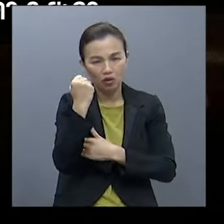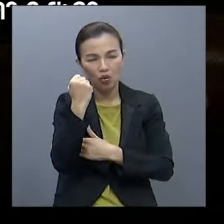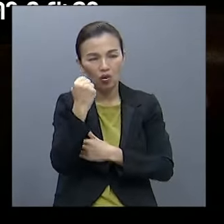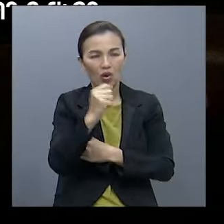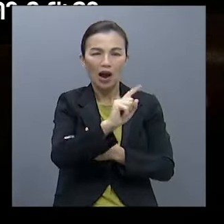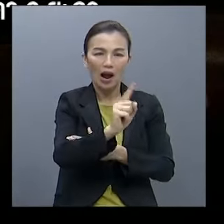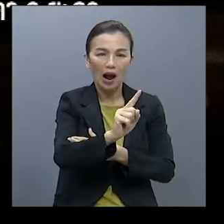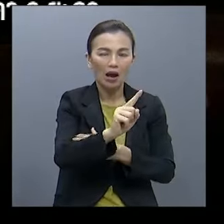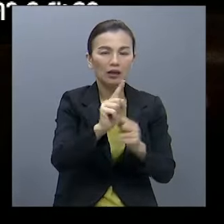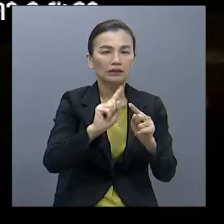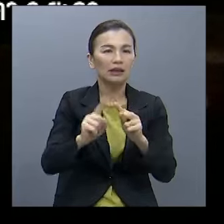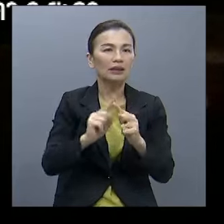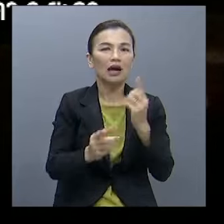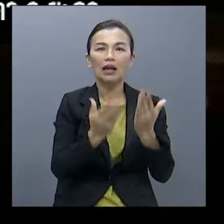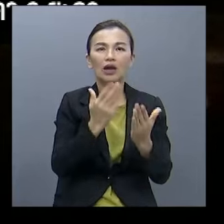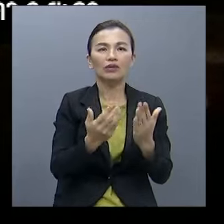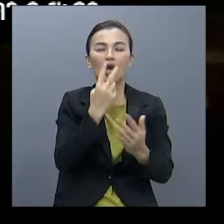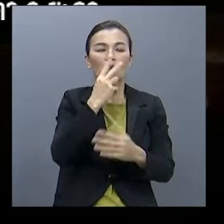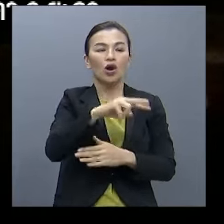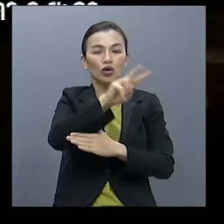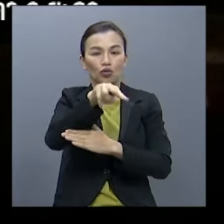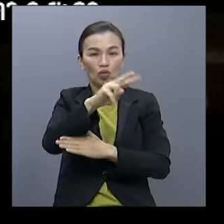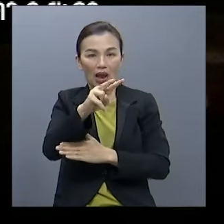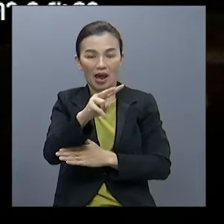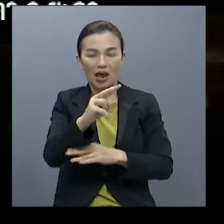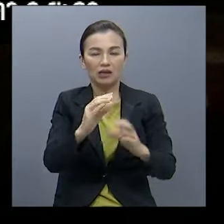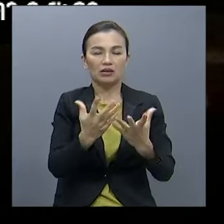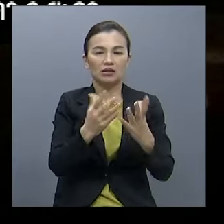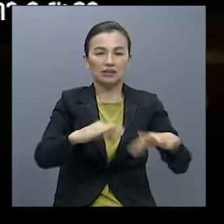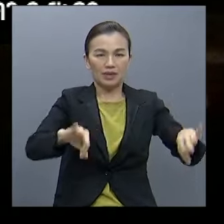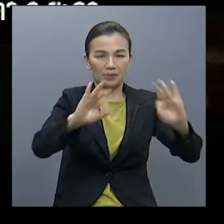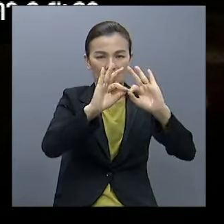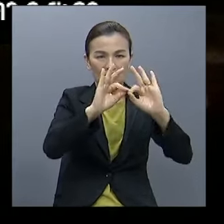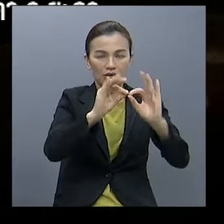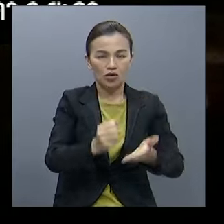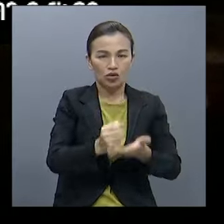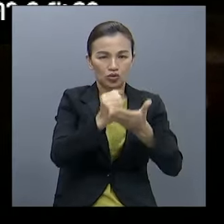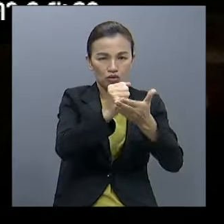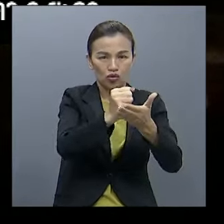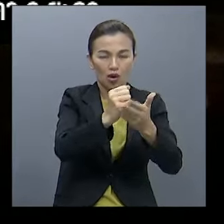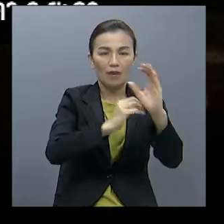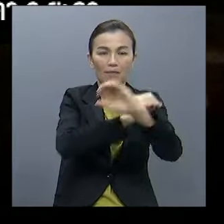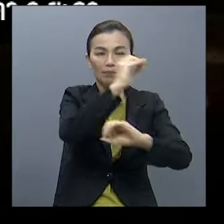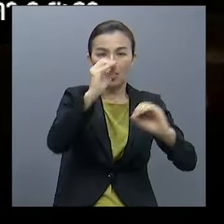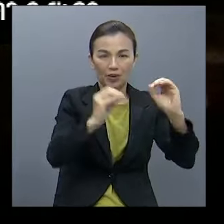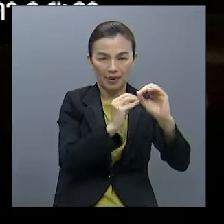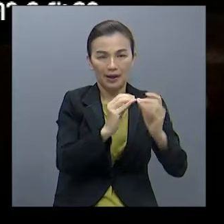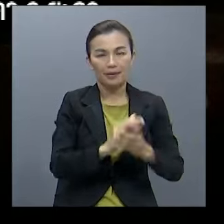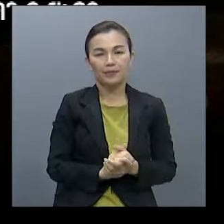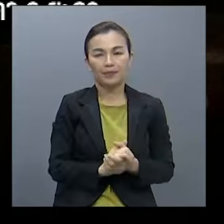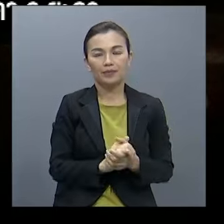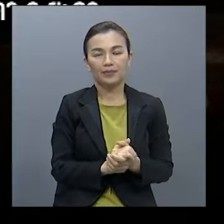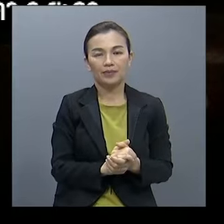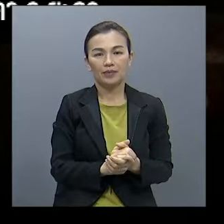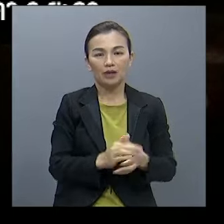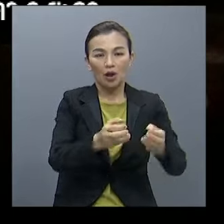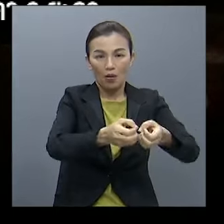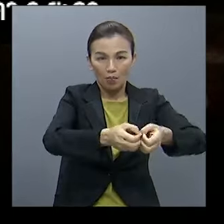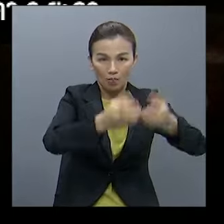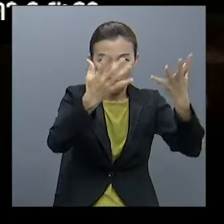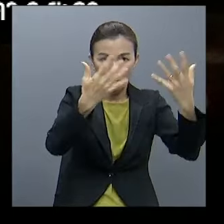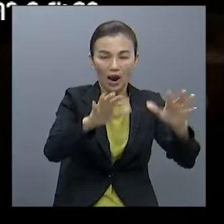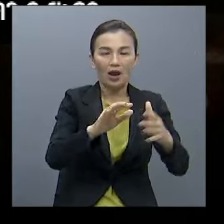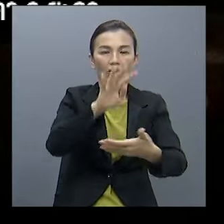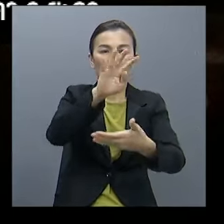องดูแลในพื้นที่ให้ปลอดภัยให้มากน ะครับ แล้วก็ต้องป้องกันอันนี้หลังจากเกิดเหตุเมื่อคืนแล้วเนี่ยเราต้องมีมาตรการป้องกัน